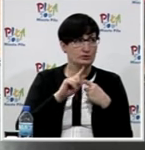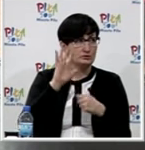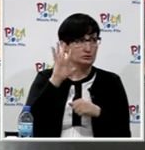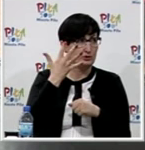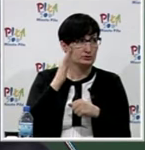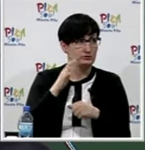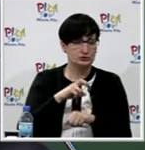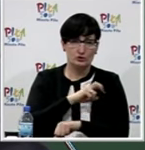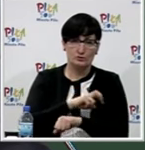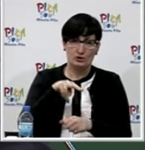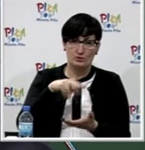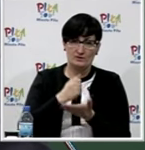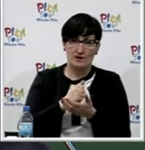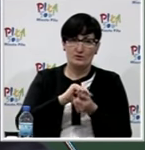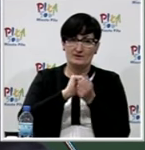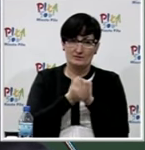Projekt uchwały w sprawie zmiany uchwały nr